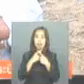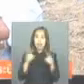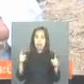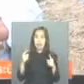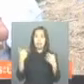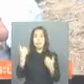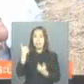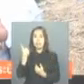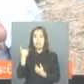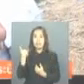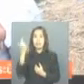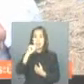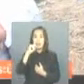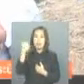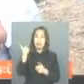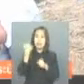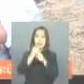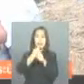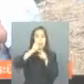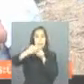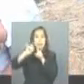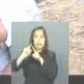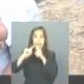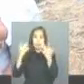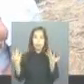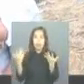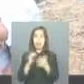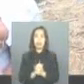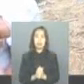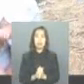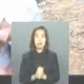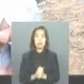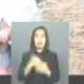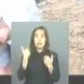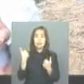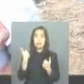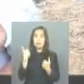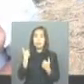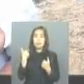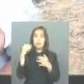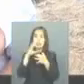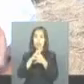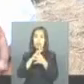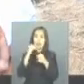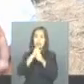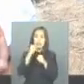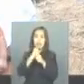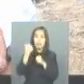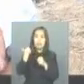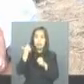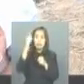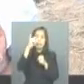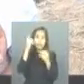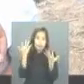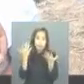ากอีทำลายเพราะว่ามันได้เขเบืองไม่กี่เป็นครับเป็นบ้านปูนหนึ่งปีซึ่งทำลายครับเพราะว่าโปรยปนีไม่ได้การัน